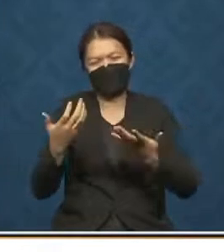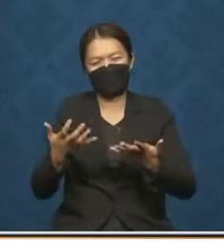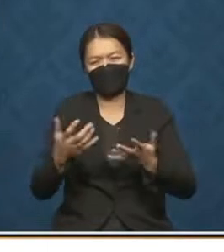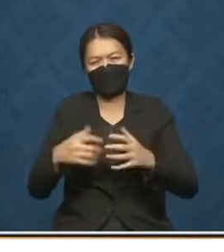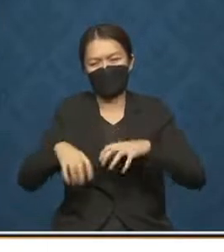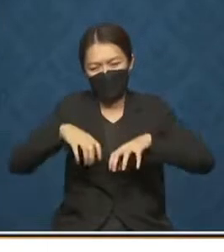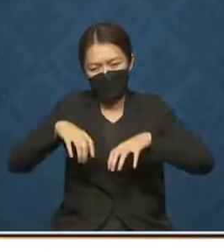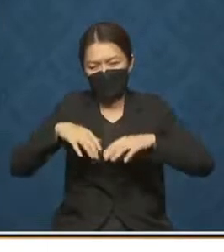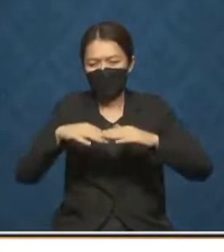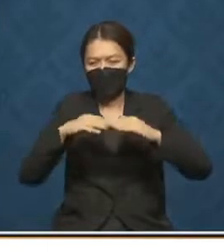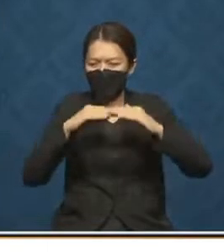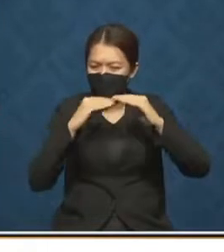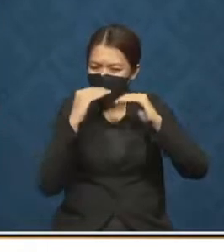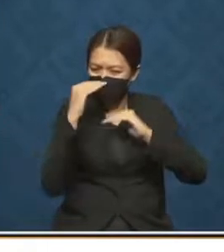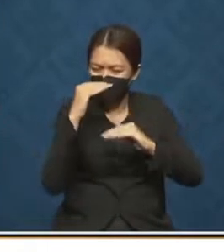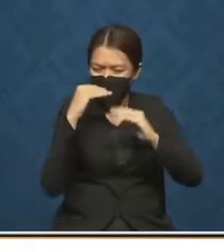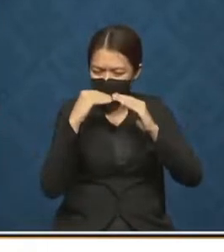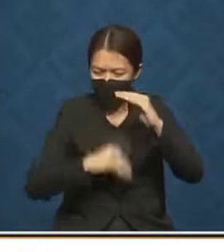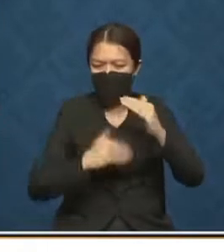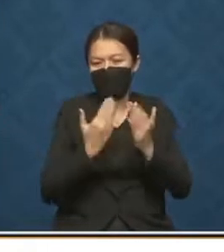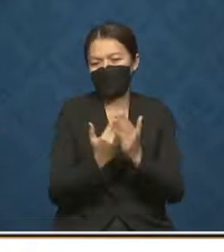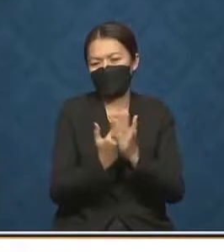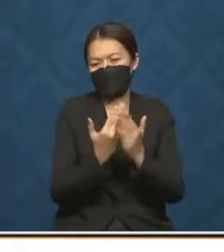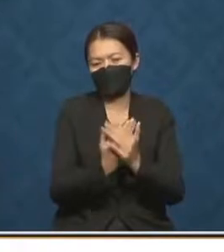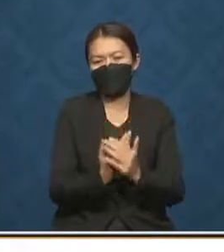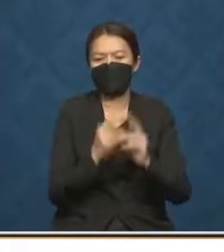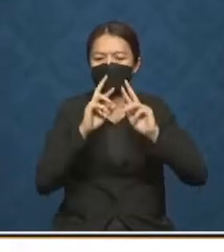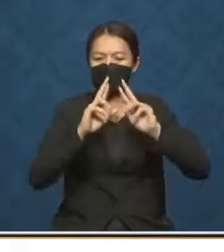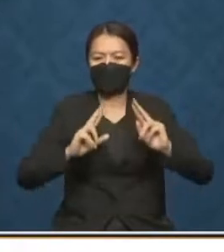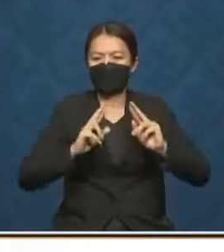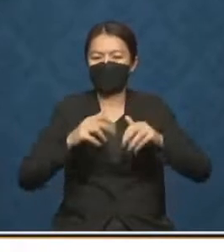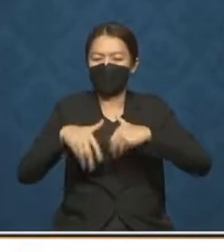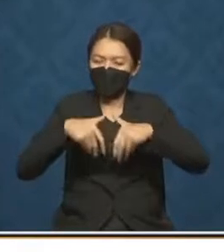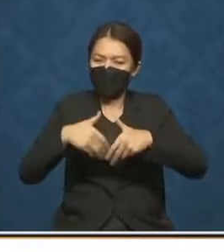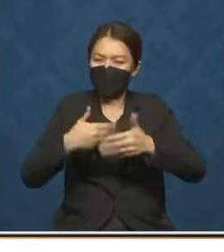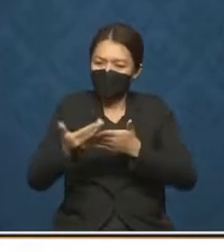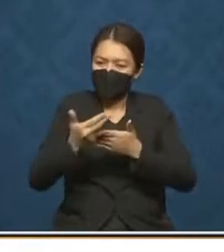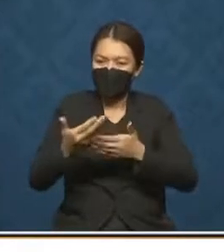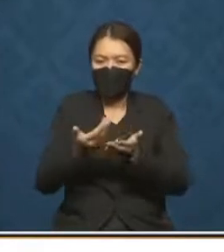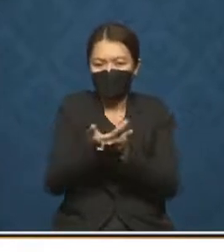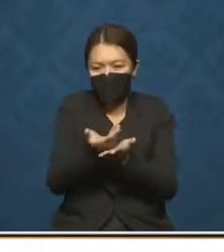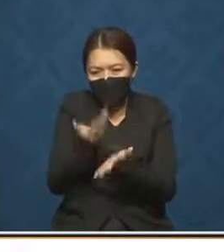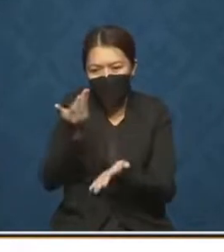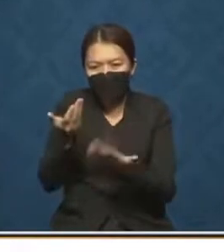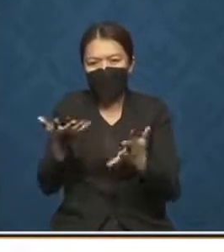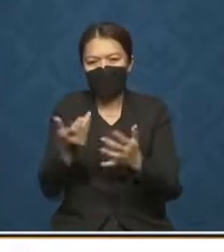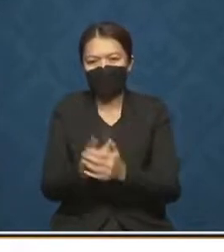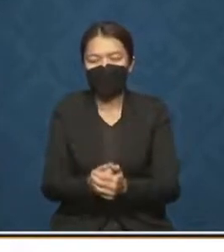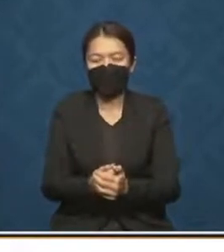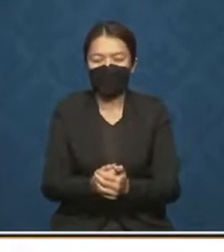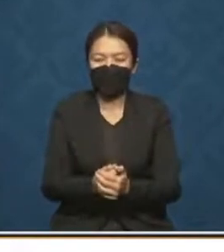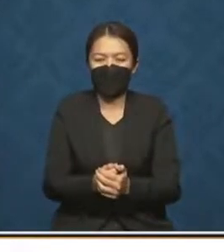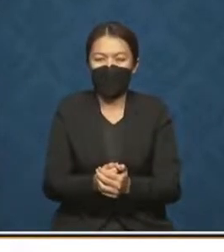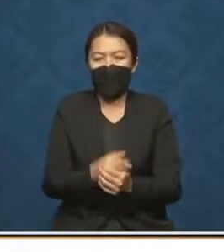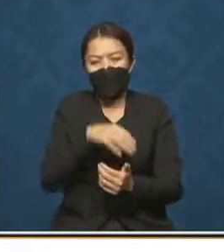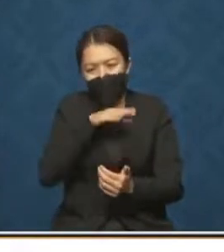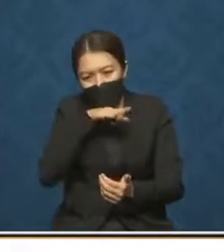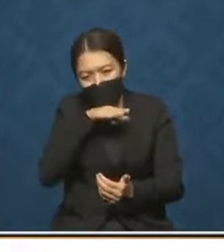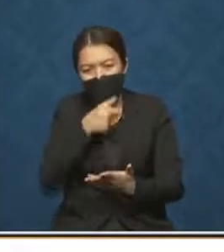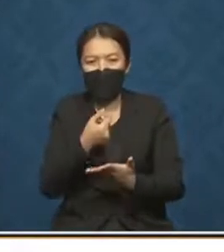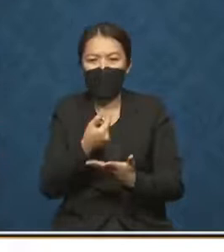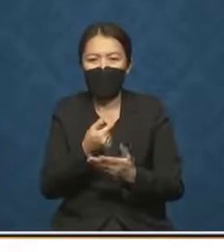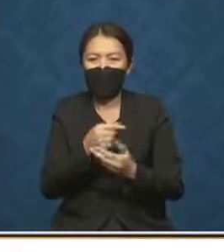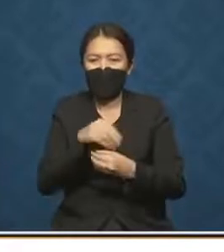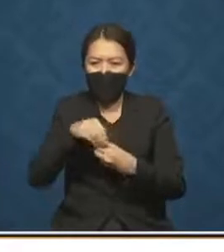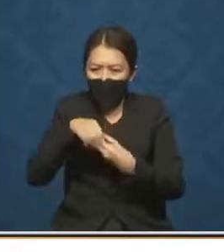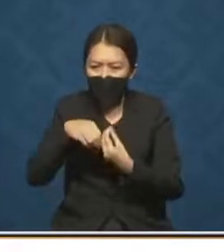ุมอะไรฟท valuableกหมู หมา้า ทำ